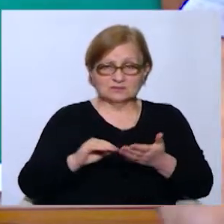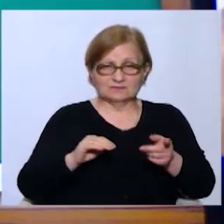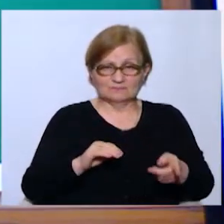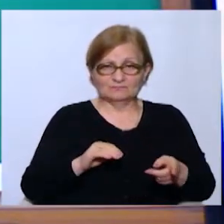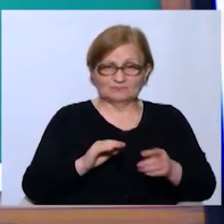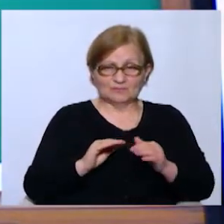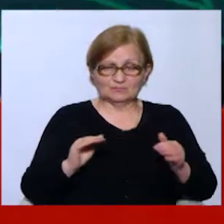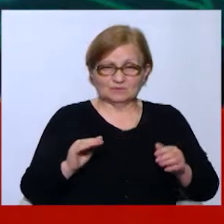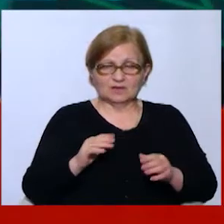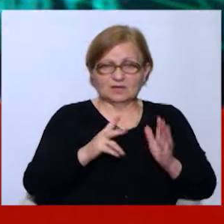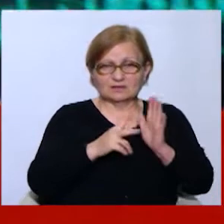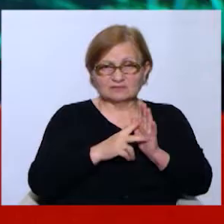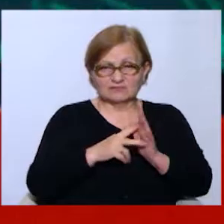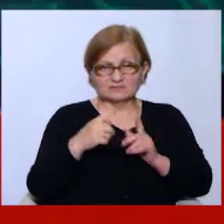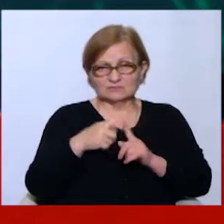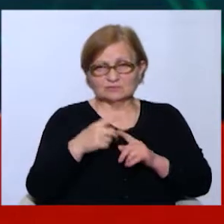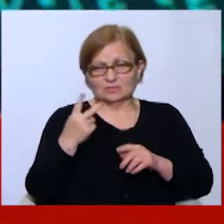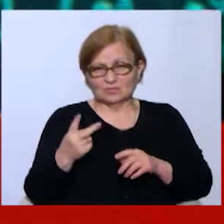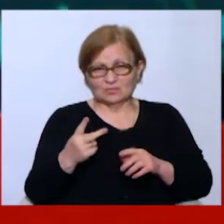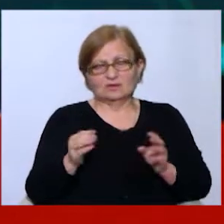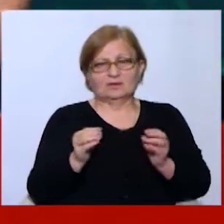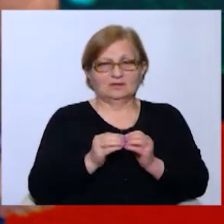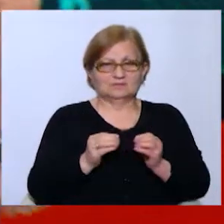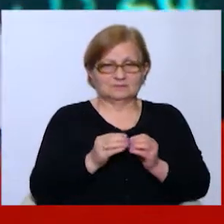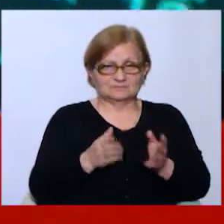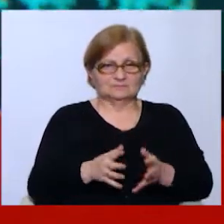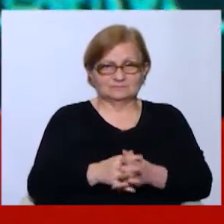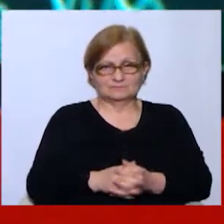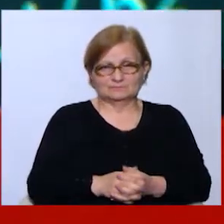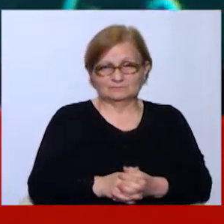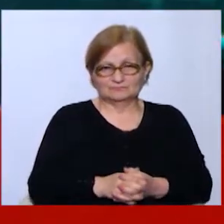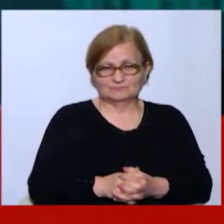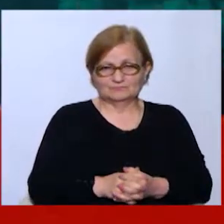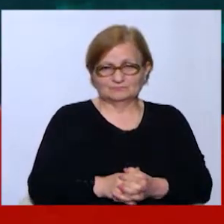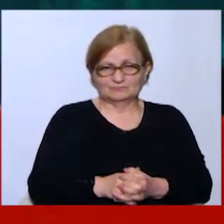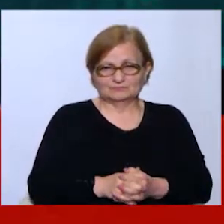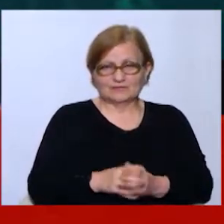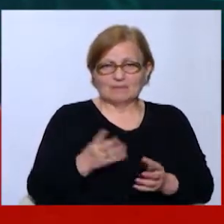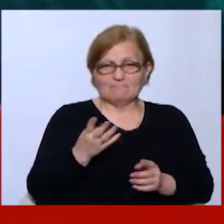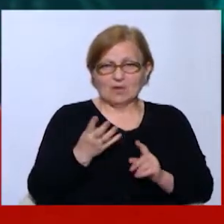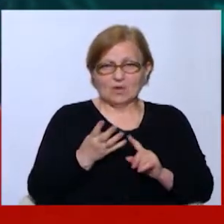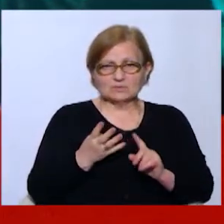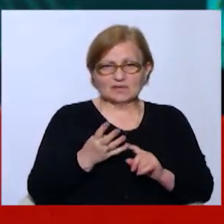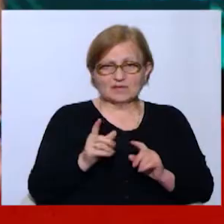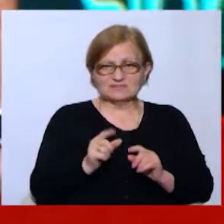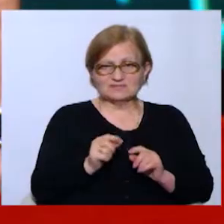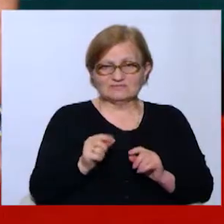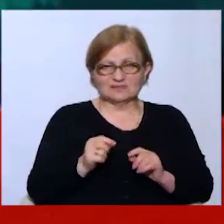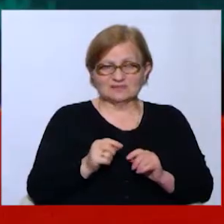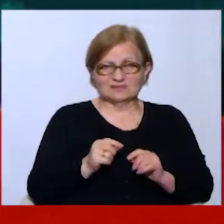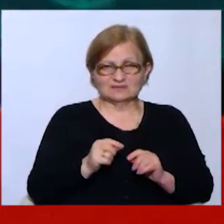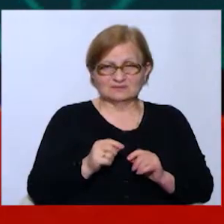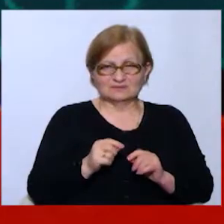და 2 ესეც არის 10. აბა მეოთხე წყვილი, მეოთხე წყვილი რა